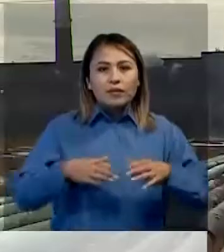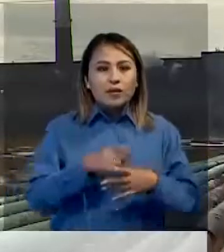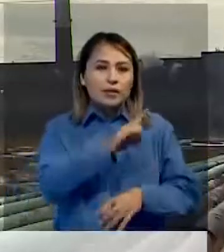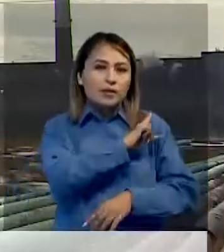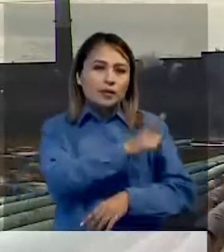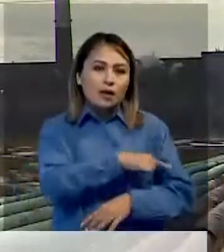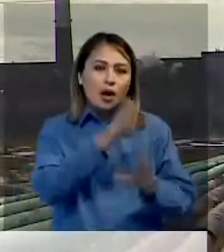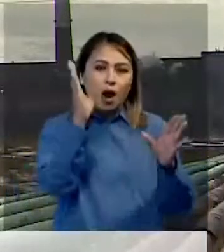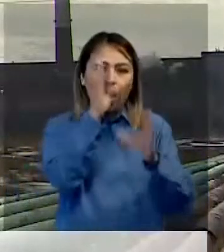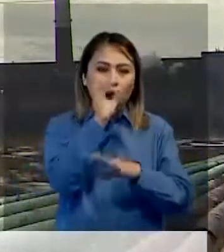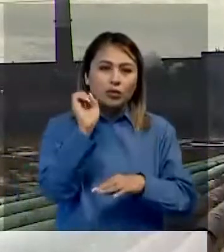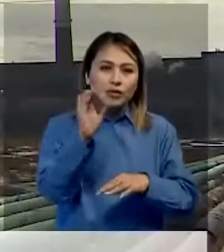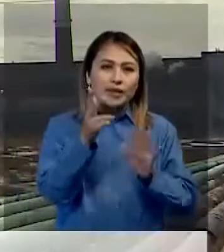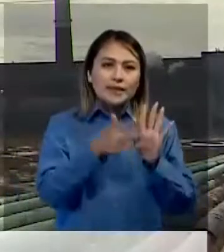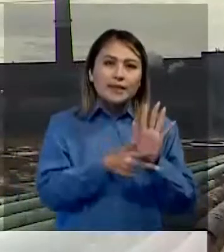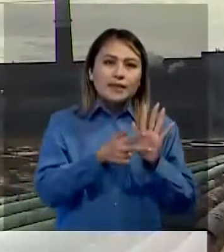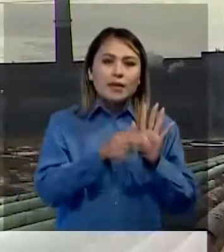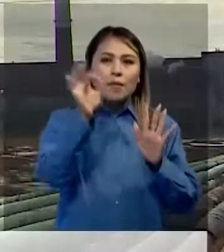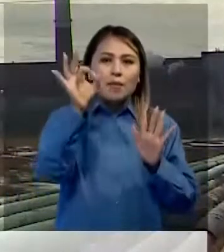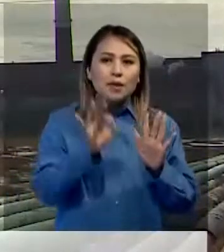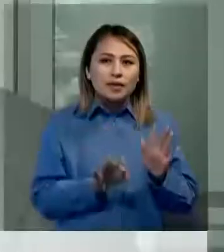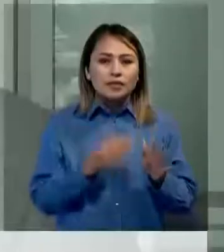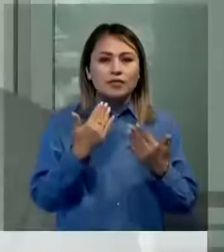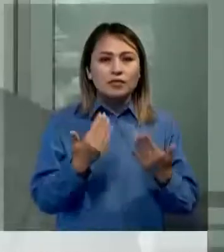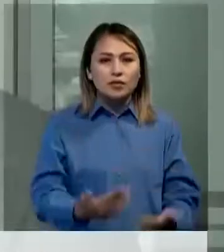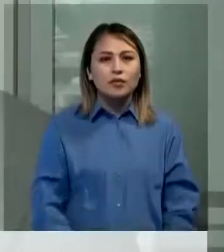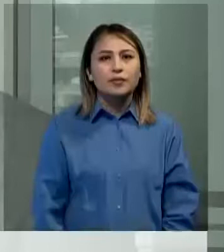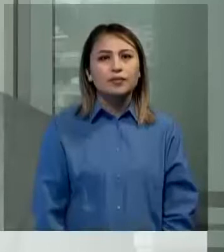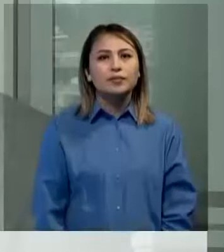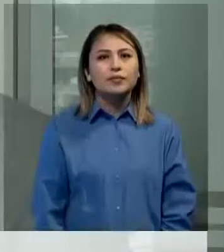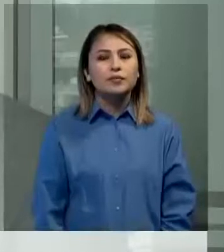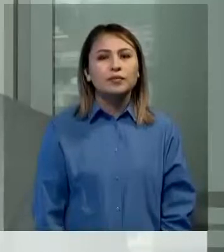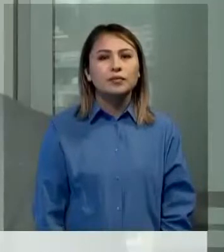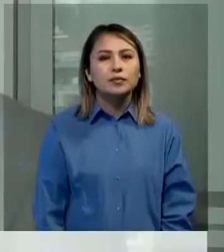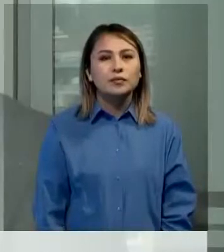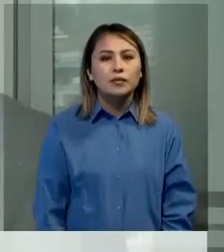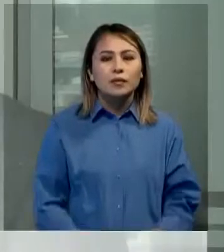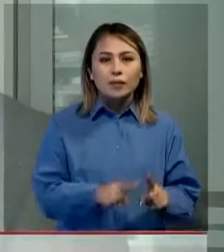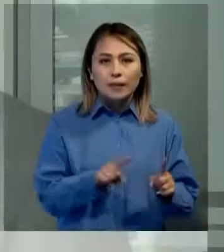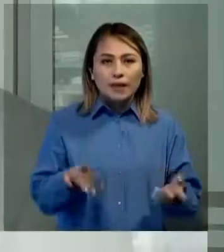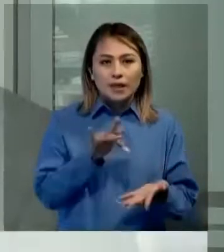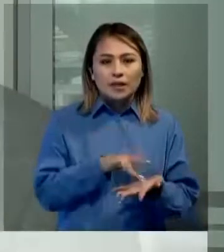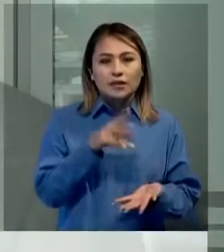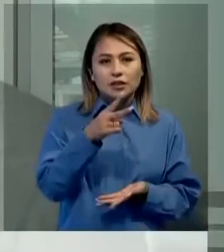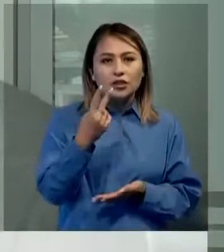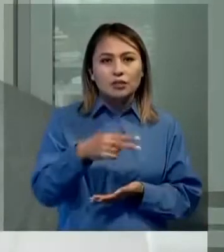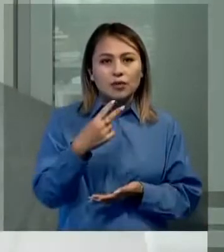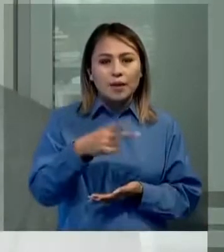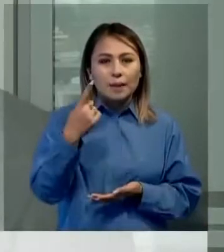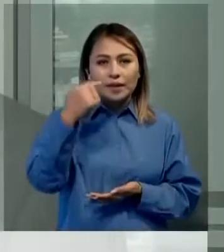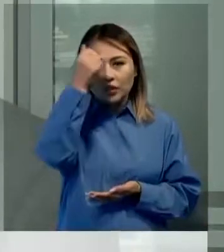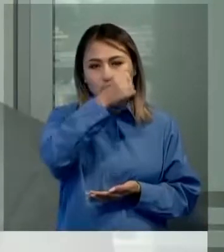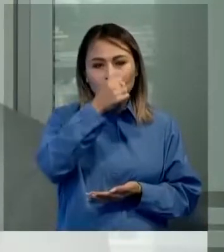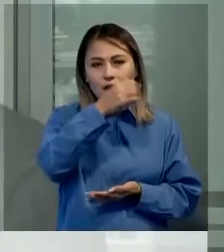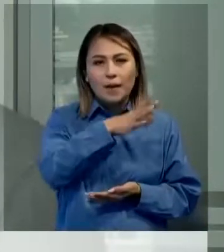Ауадағы шығарындылардың 80% солардың үлесінде. Период с 2020 года по 20... Орталық 2020-2021 жылдары